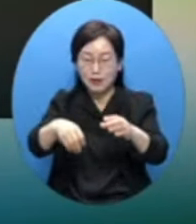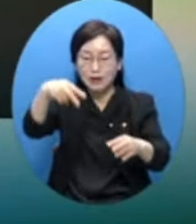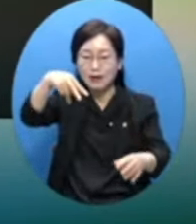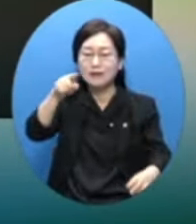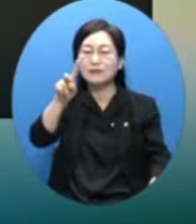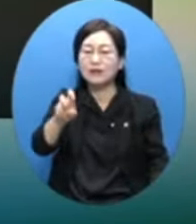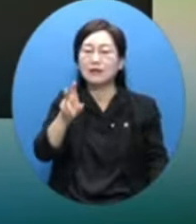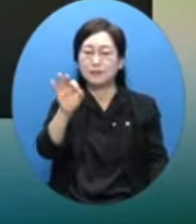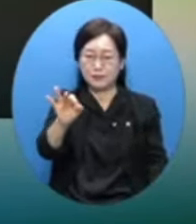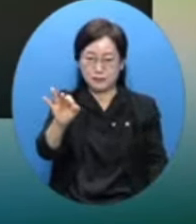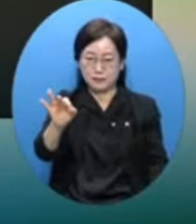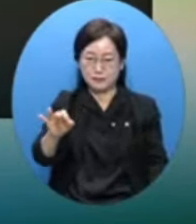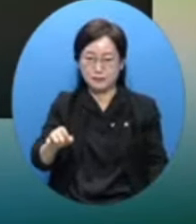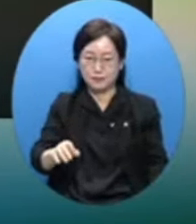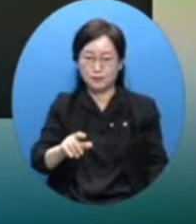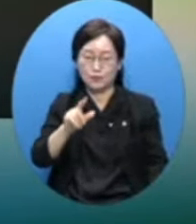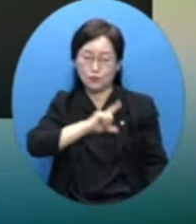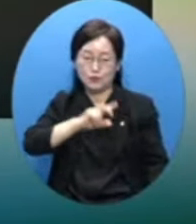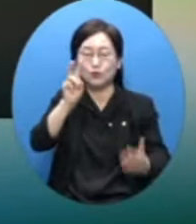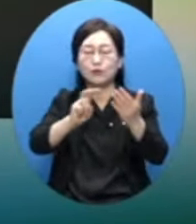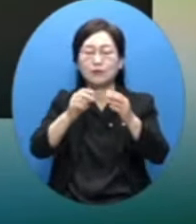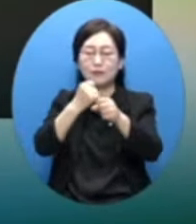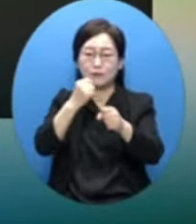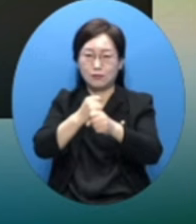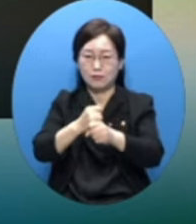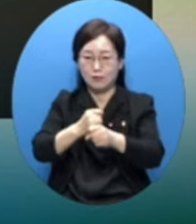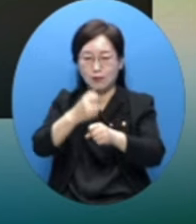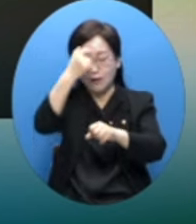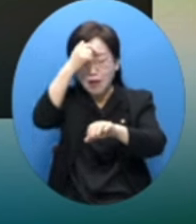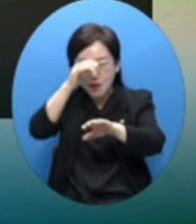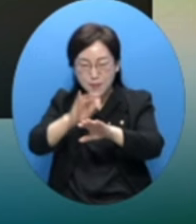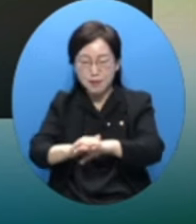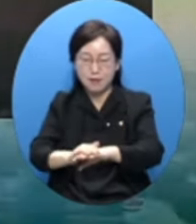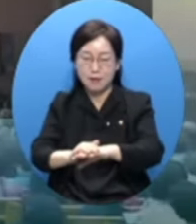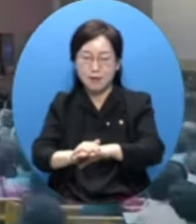것입니다. 그로 그는 가서 예배하는 그 소명을 이루기 위해서